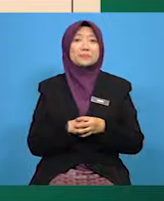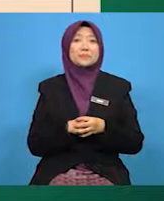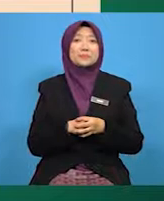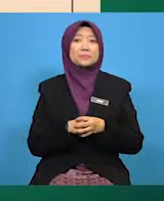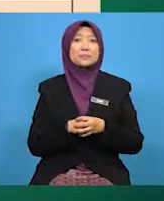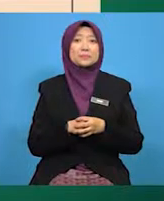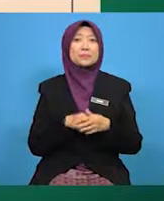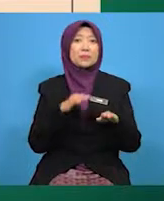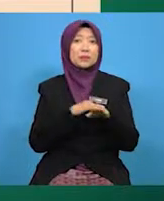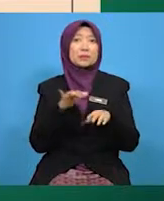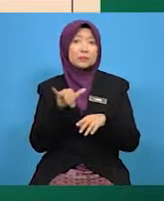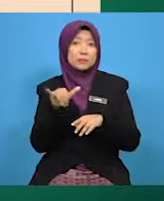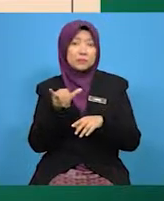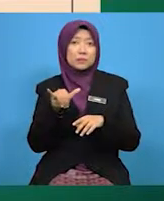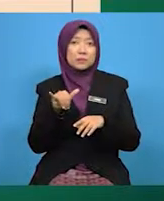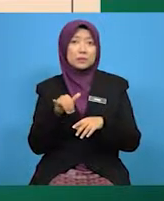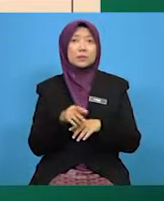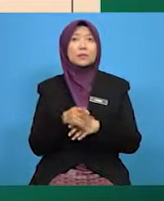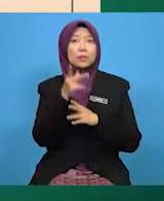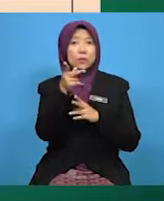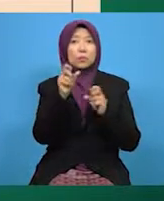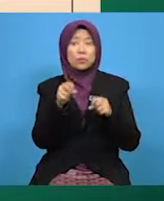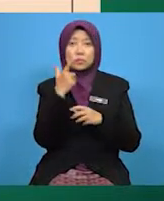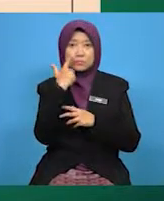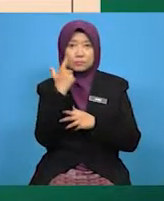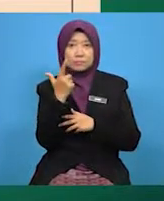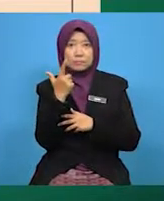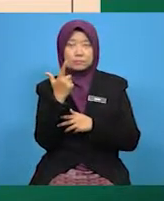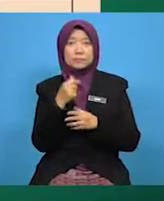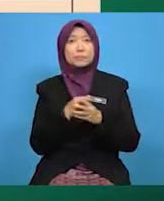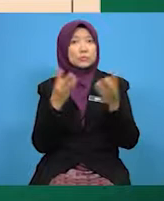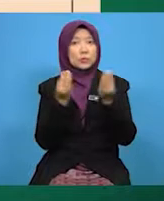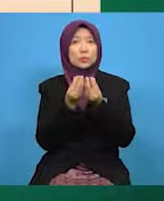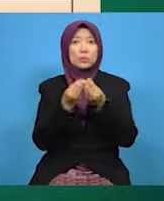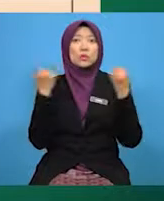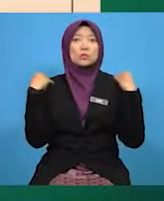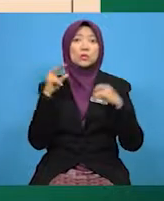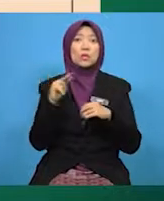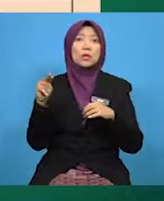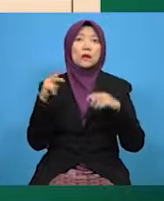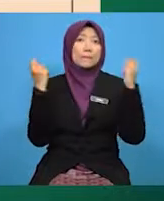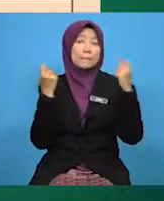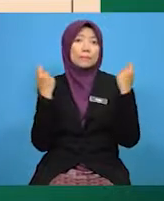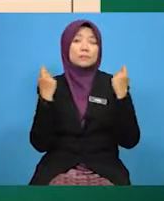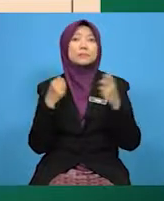Pada masa yang sama, kamu boleh lihat bahawa jumlah jualan di pasaran ialah